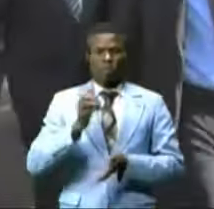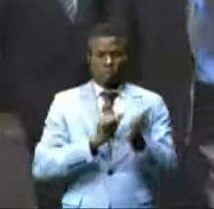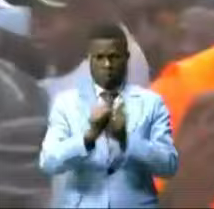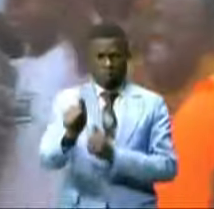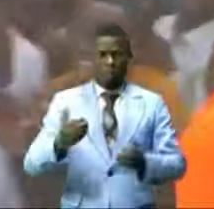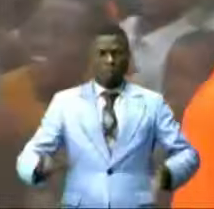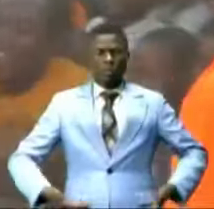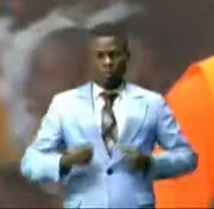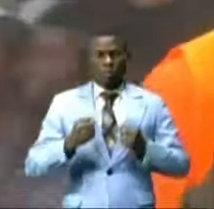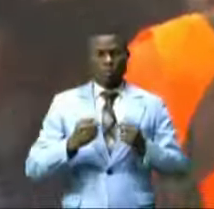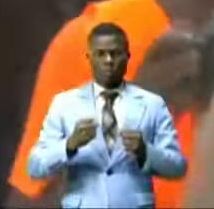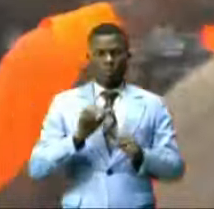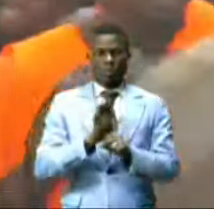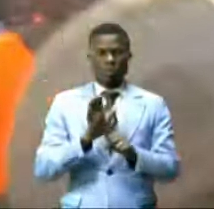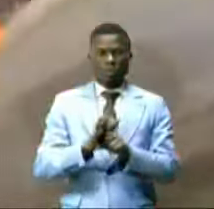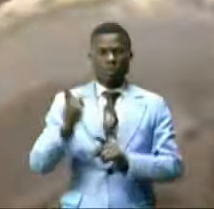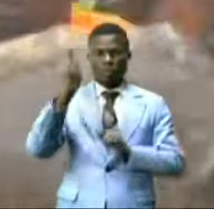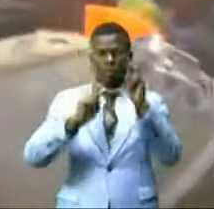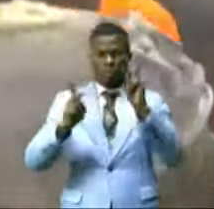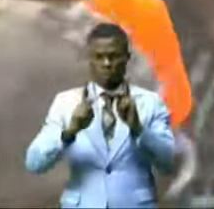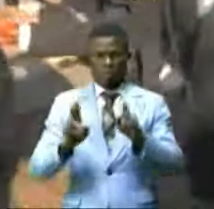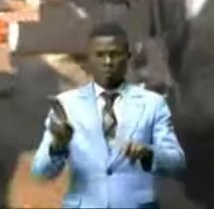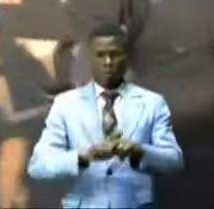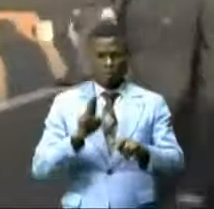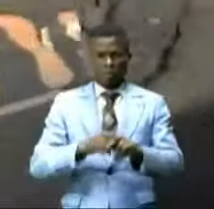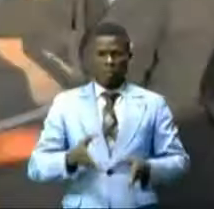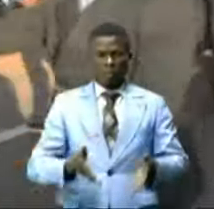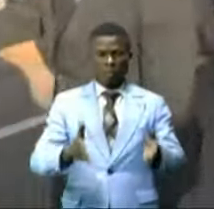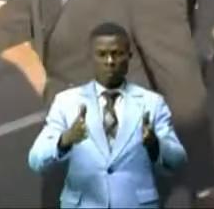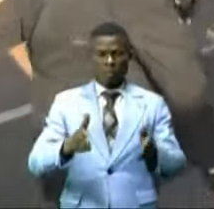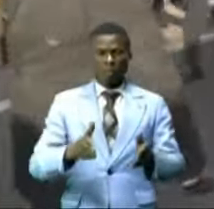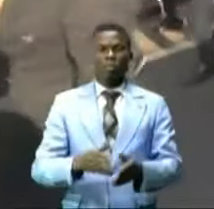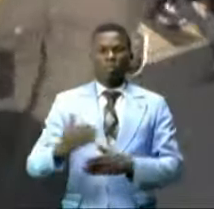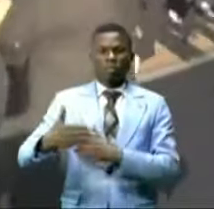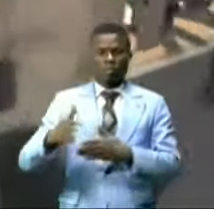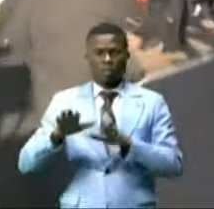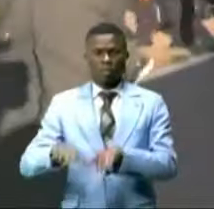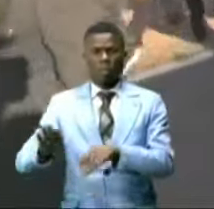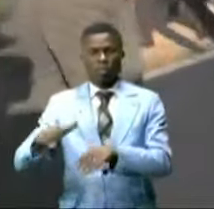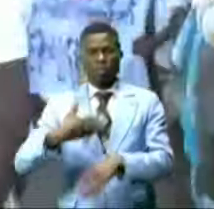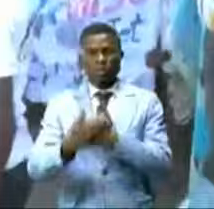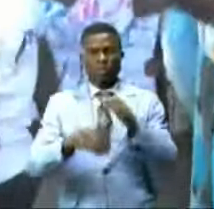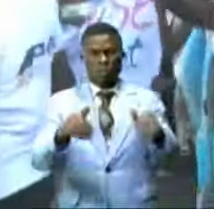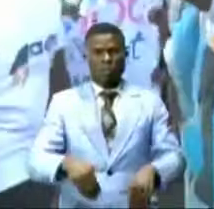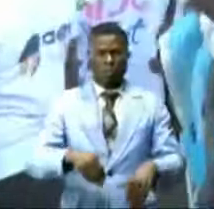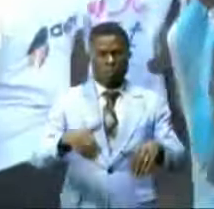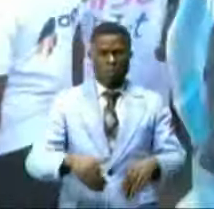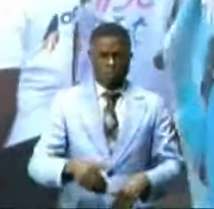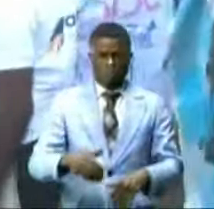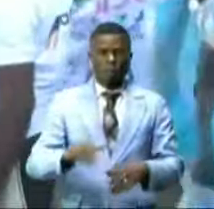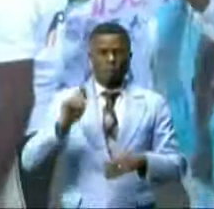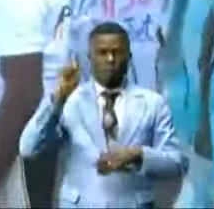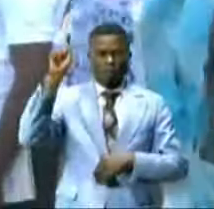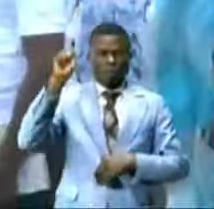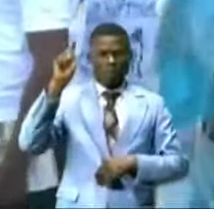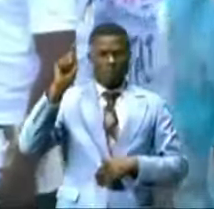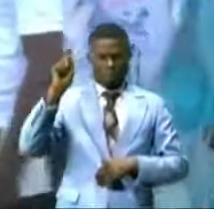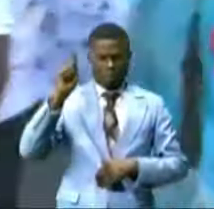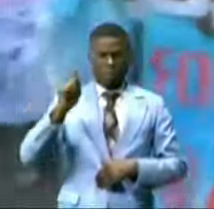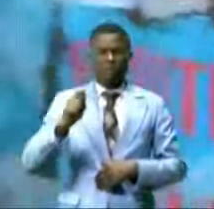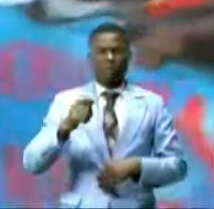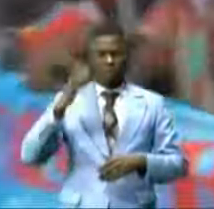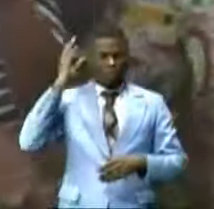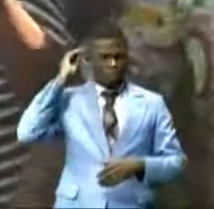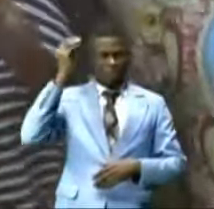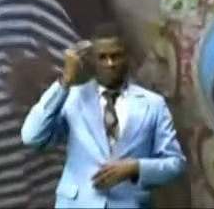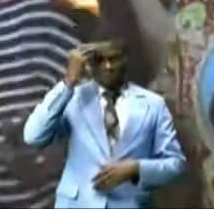joie incommensurable auprès des usagers et des riverains qui scandent des chants des liesses pour témoigner leur reconnaissance et leur